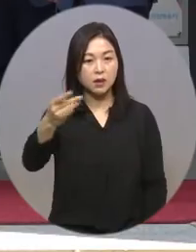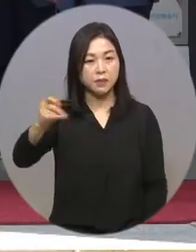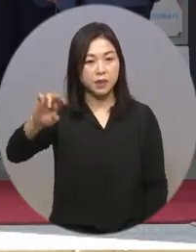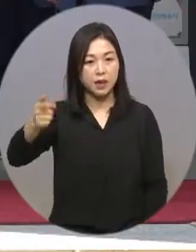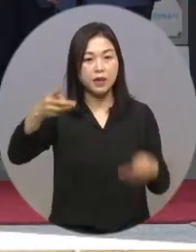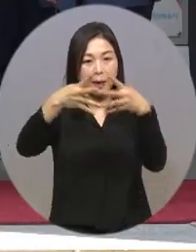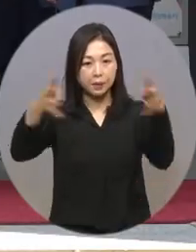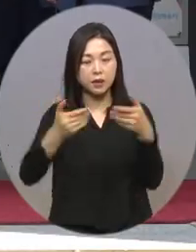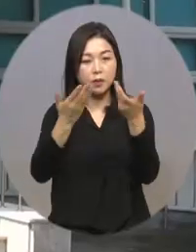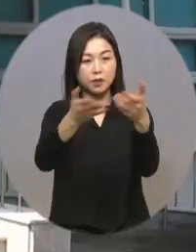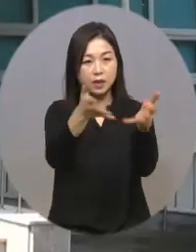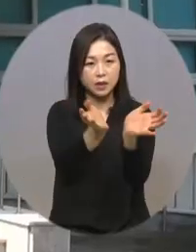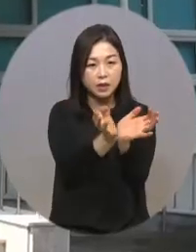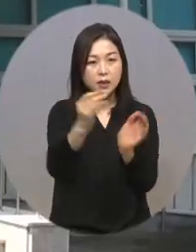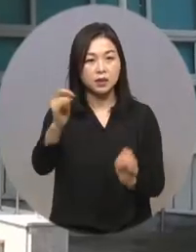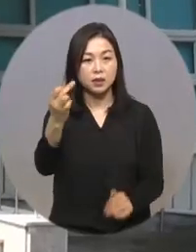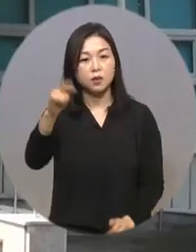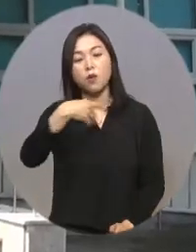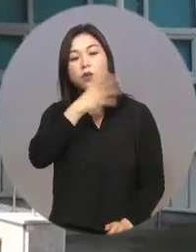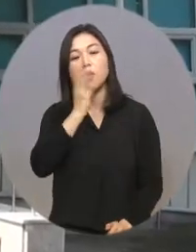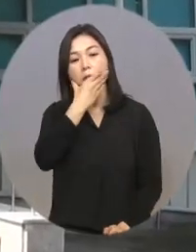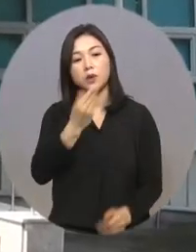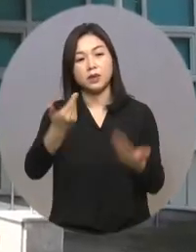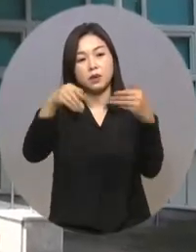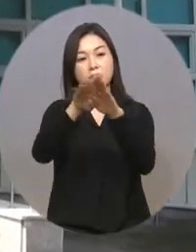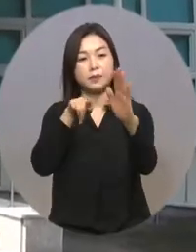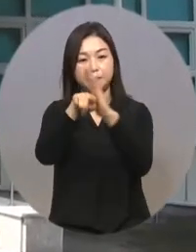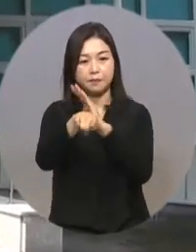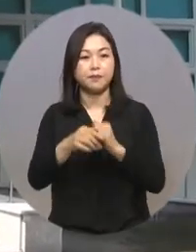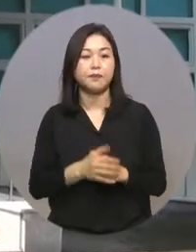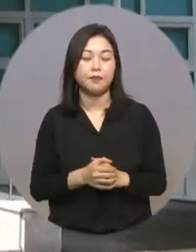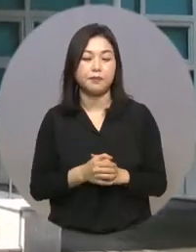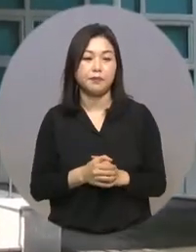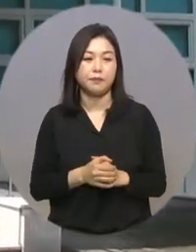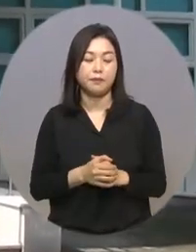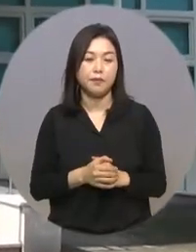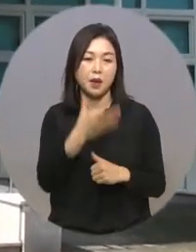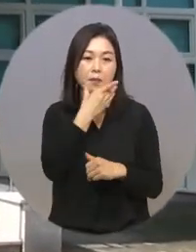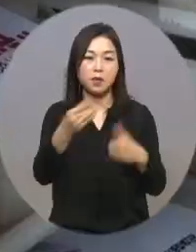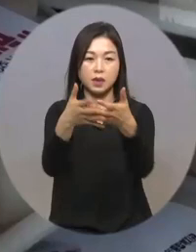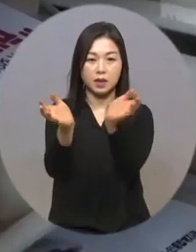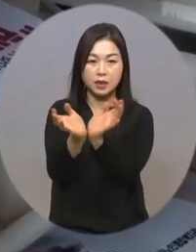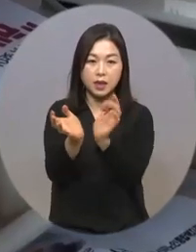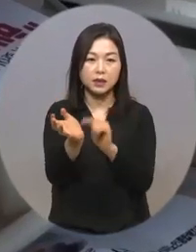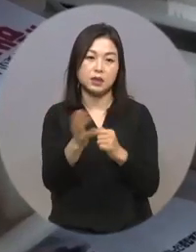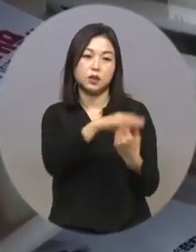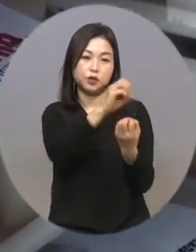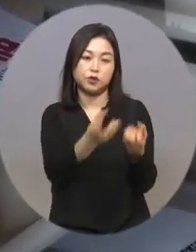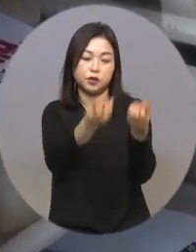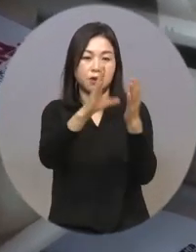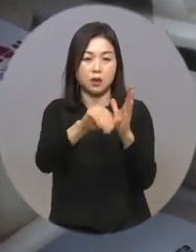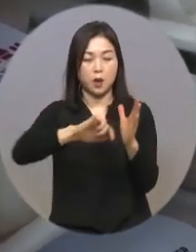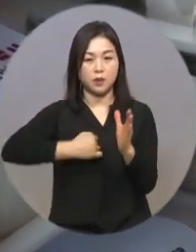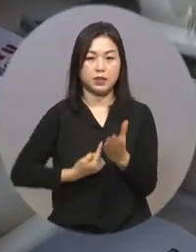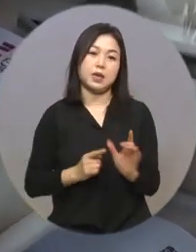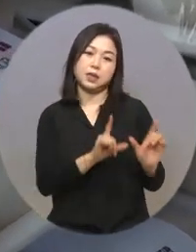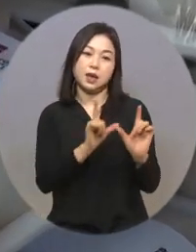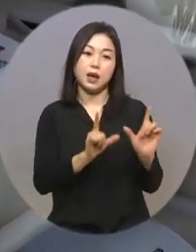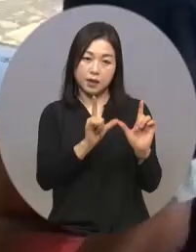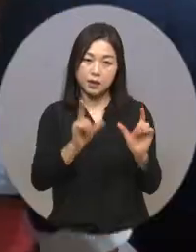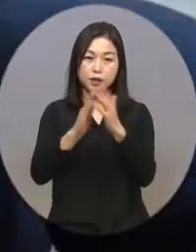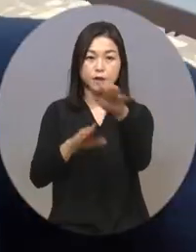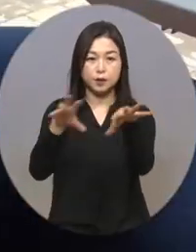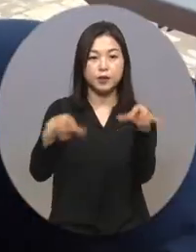봉사단은 신곡 노인복지관을 찾았습니다. 봉사단은 한가위에 홀로 보내야 하는 이웃을 위해 송편을